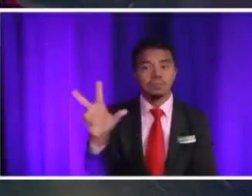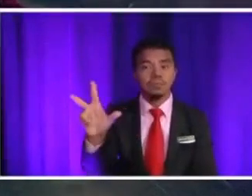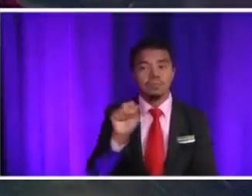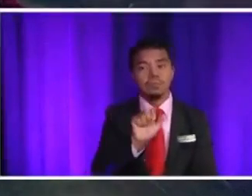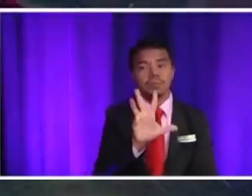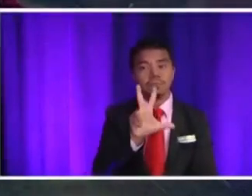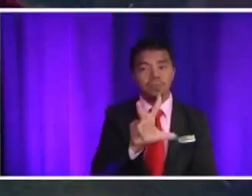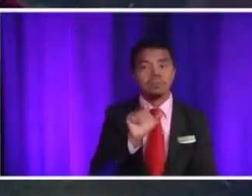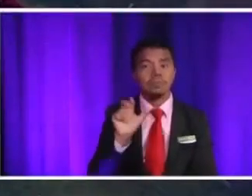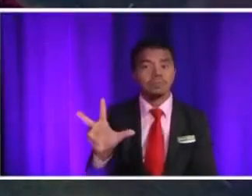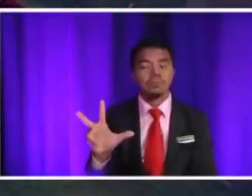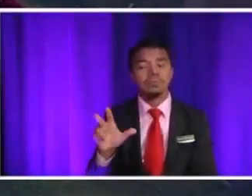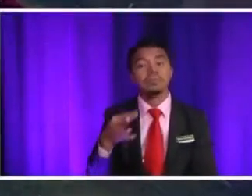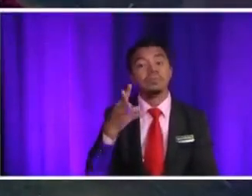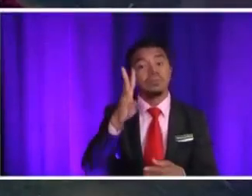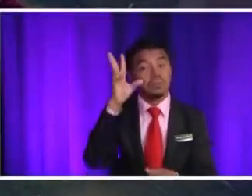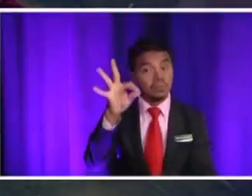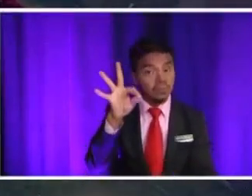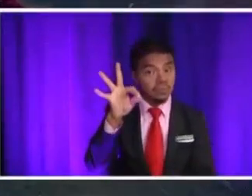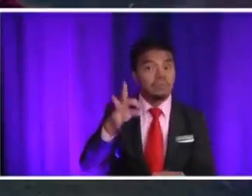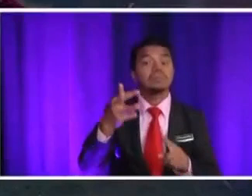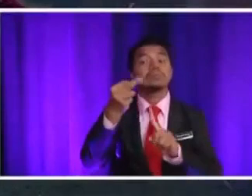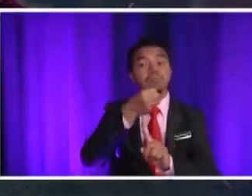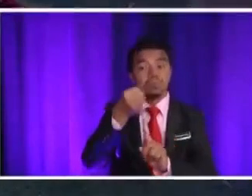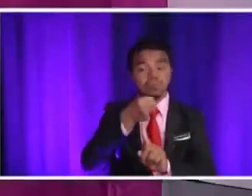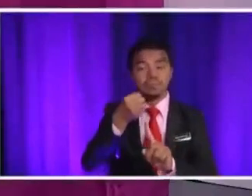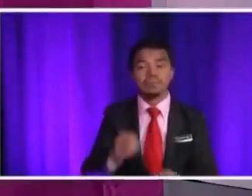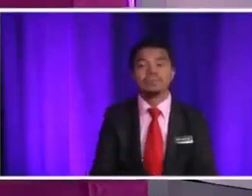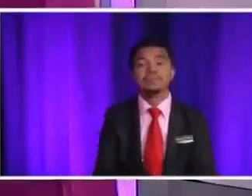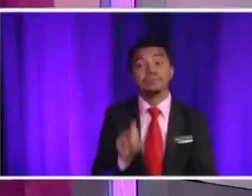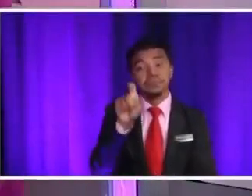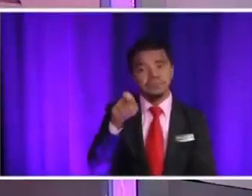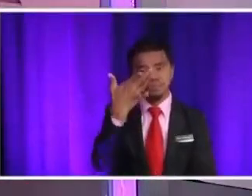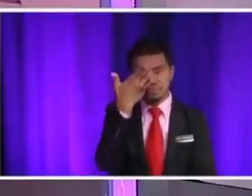ada markah untuk murid rancang jawapan mereka. Baiklah.